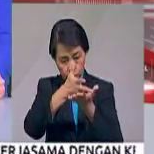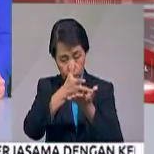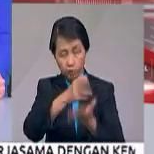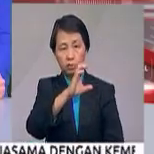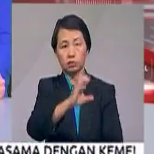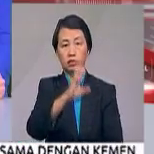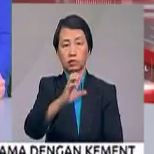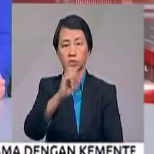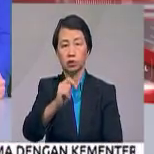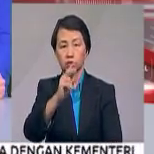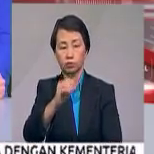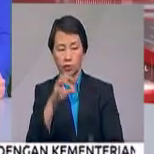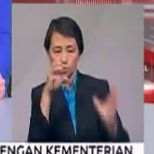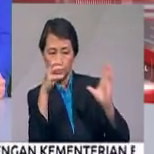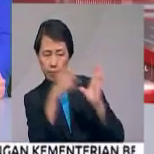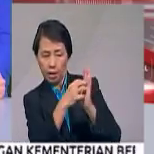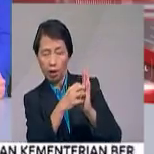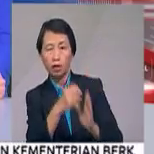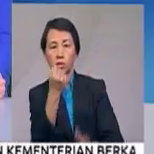tertutup CCTV